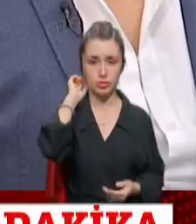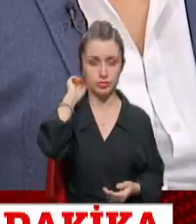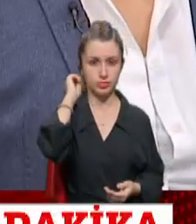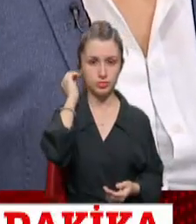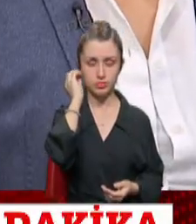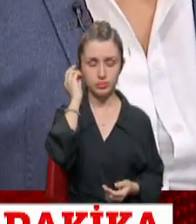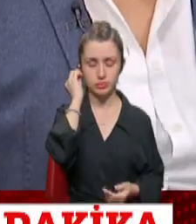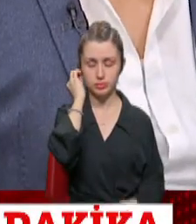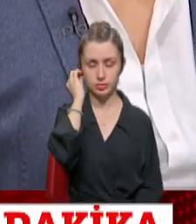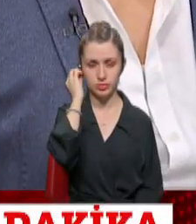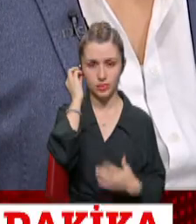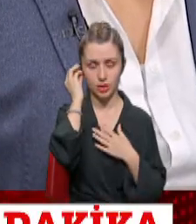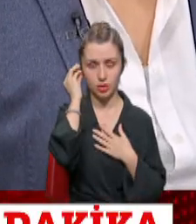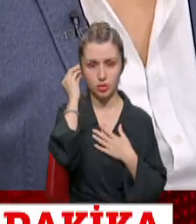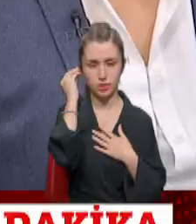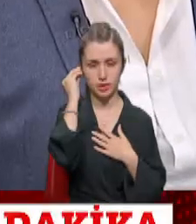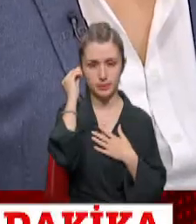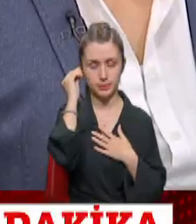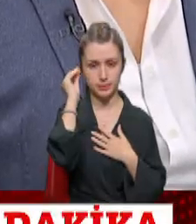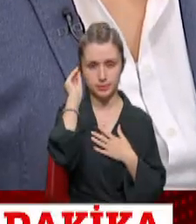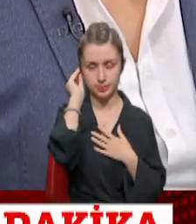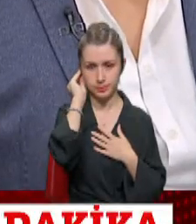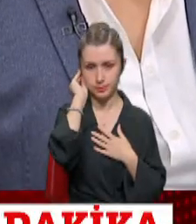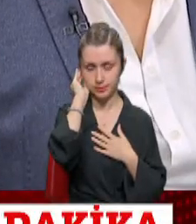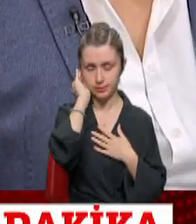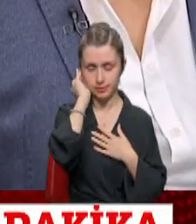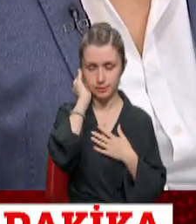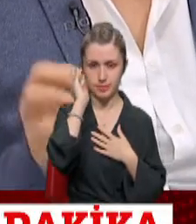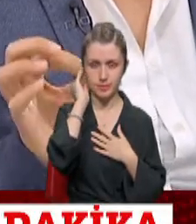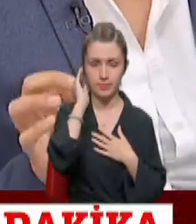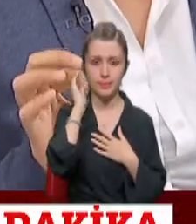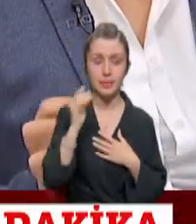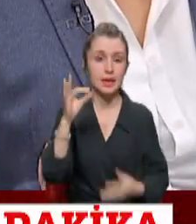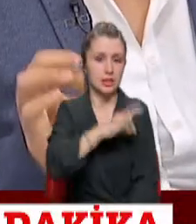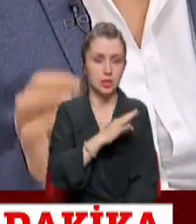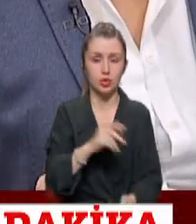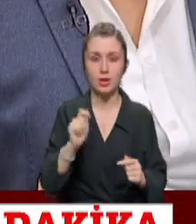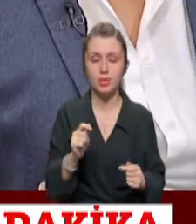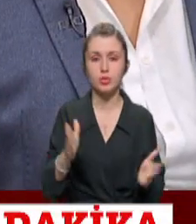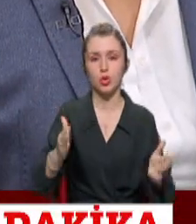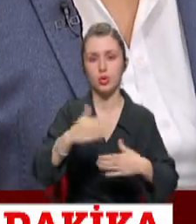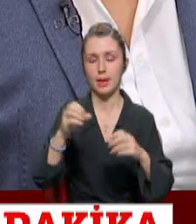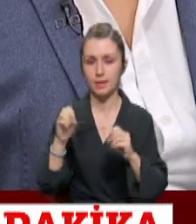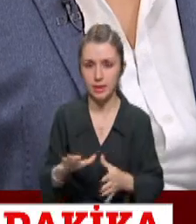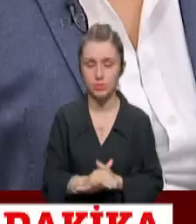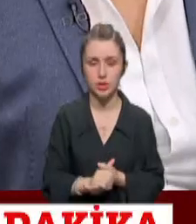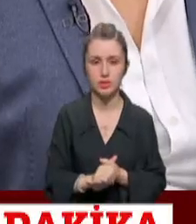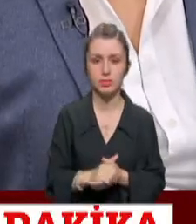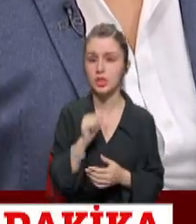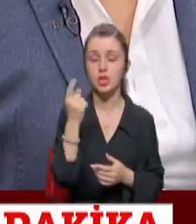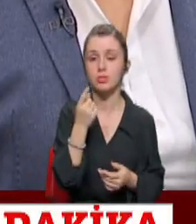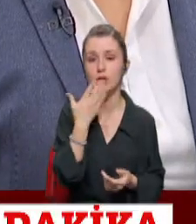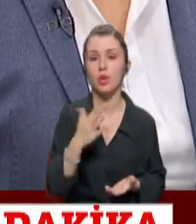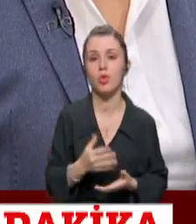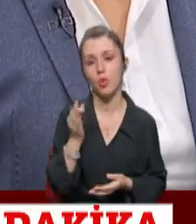gün sonra hala can. Hala orada yeterli şey yardımı hiçbir verebilecek. Şey yoktu. Sadece bir serum takılıp bir odaya sağlık bırakılmış. Sağlık ekibi yok. Hiçbir şey